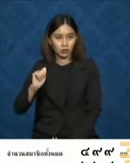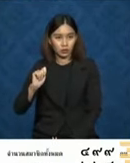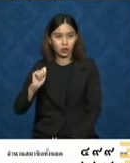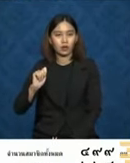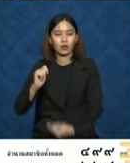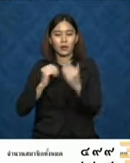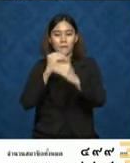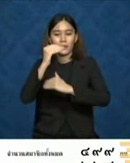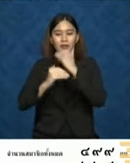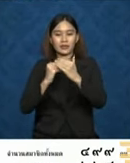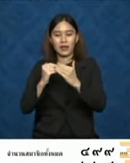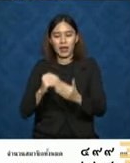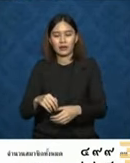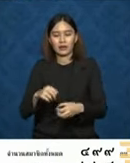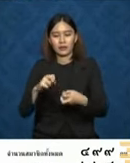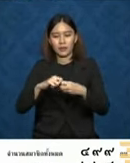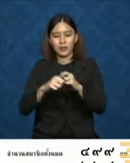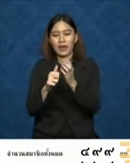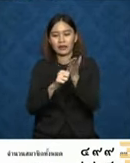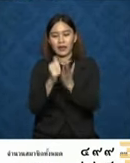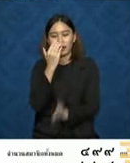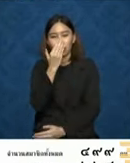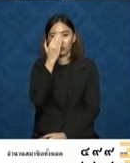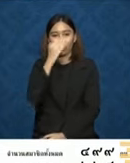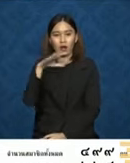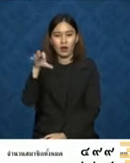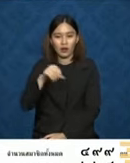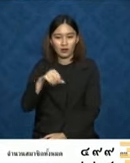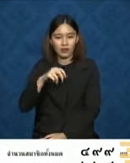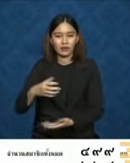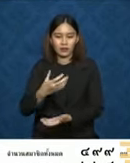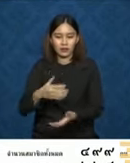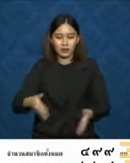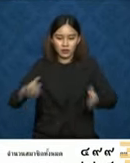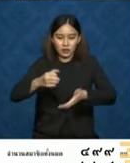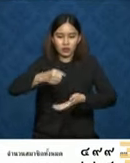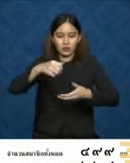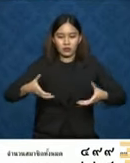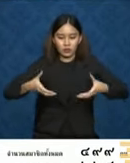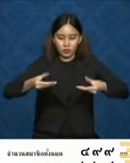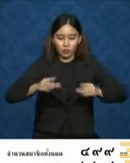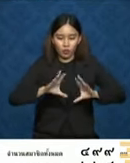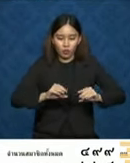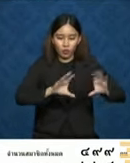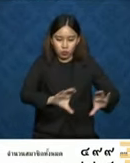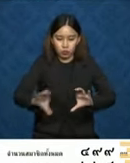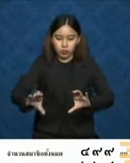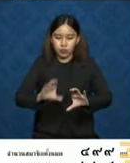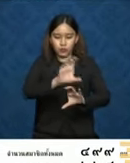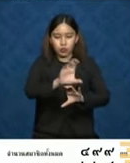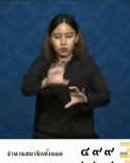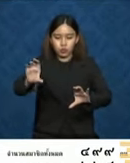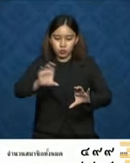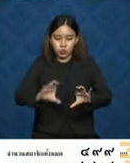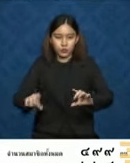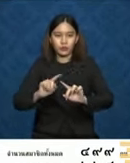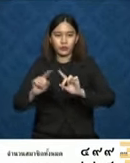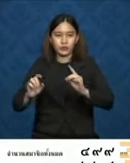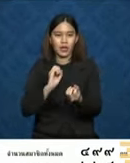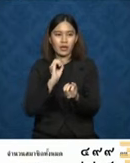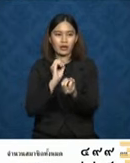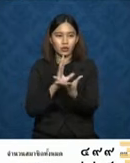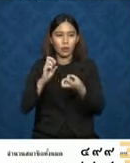ดาได้เร่งแก้ไขเฉพาะหน้าโดยการนำกระสอบทรายและไม้มาเรียงเป็นสะพานชั่วคราวแต่ก็ยังความเดือดร้อน